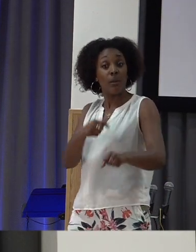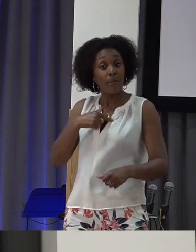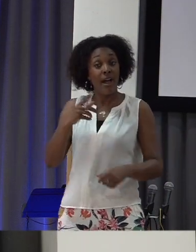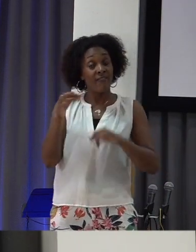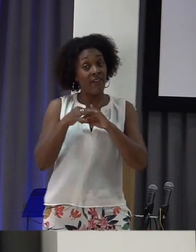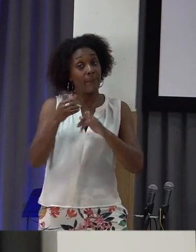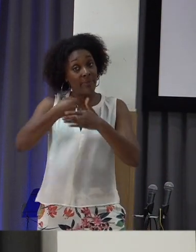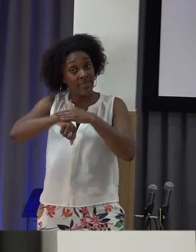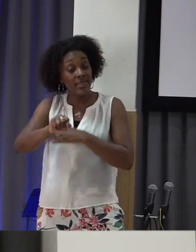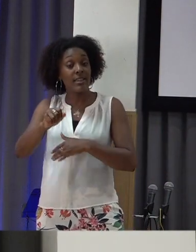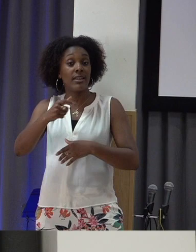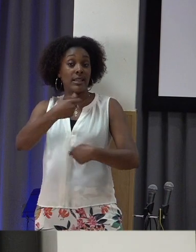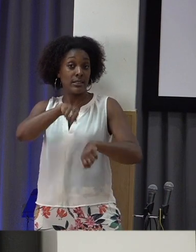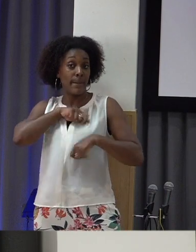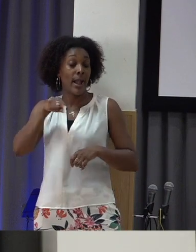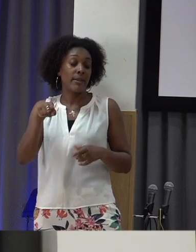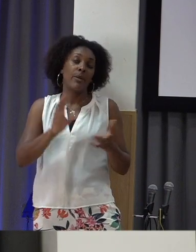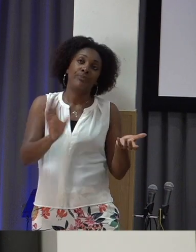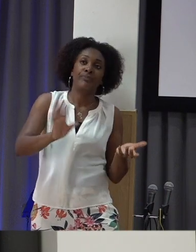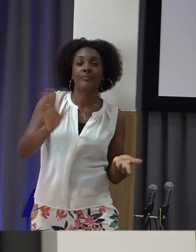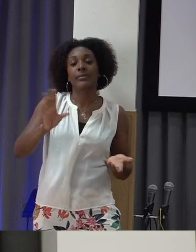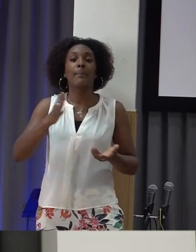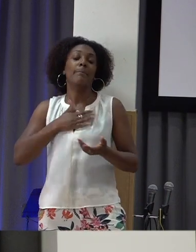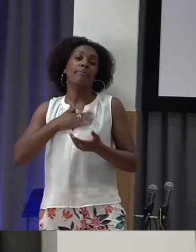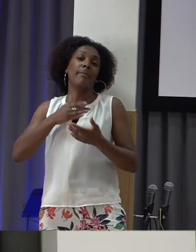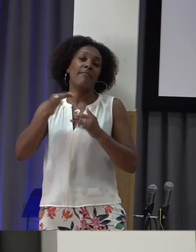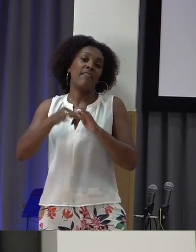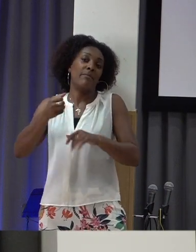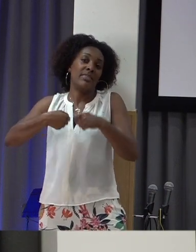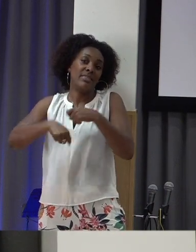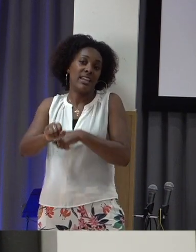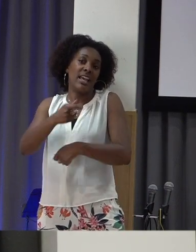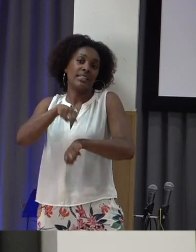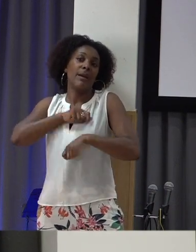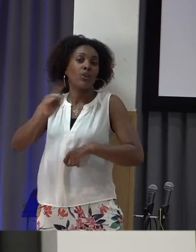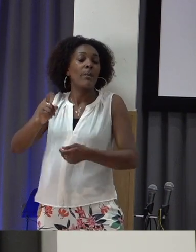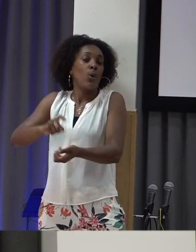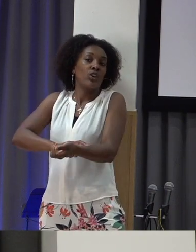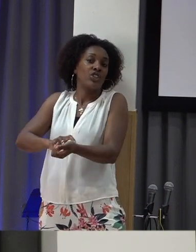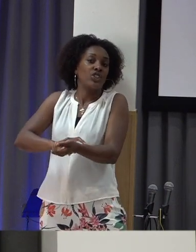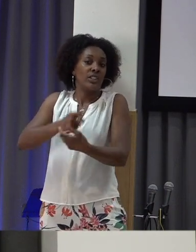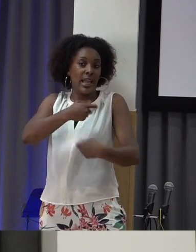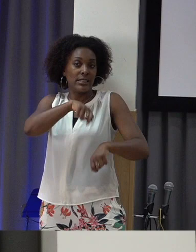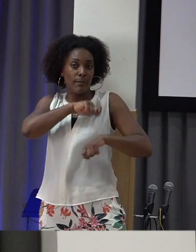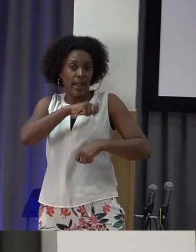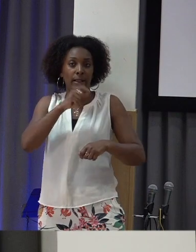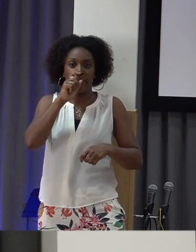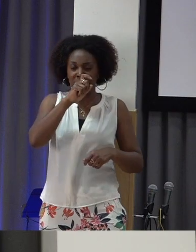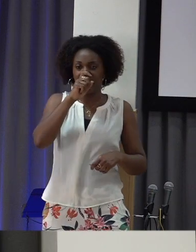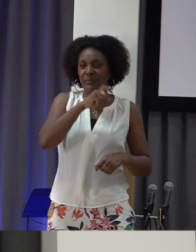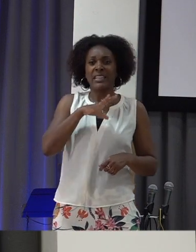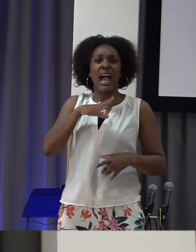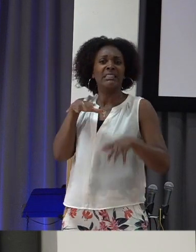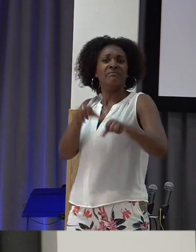enfin, elle n'est pas née là, ses ancêtres sont nés là, et il y a eu l'Inquisition avec un dénommé